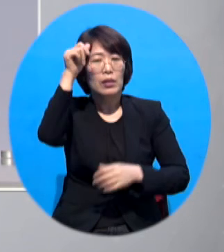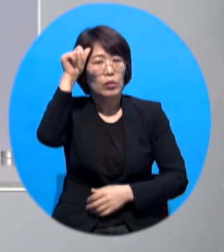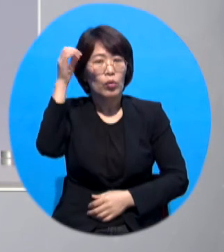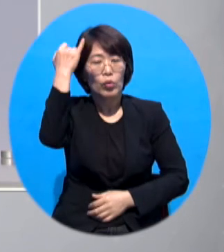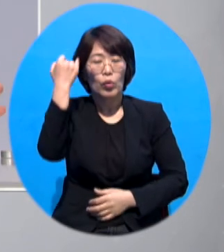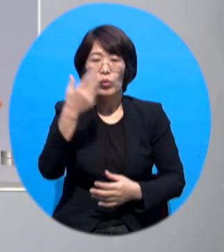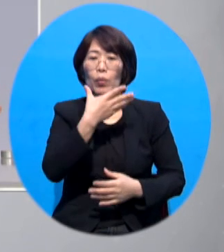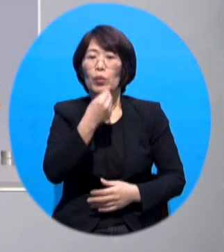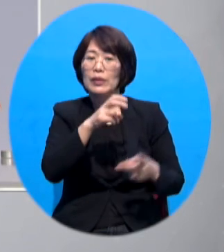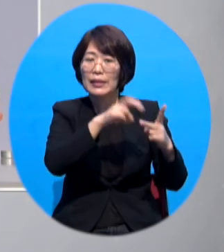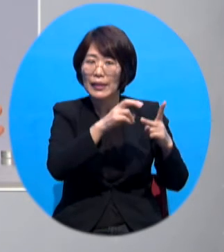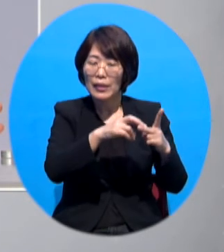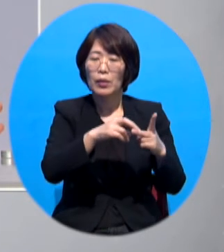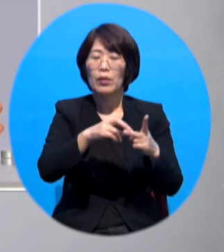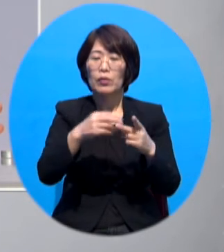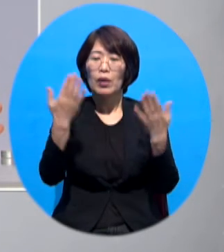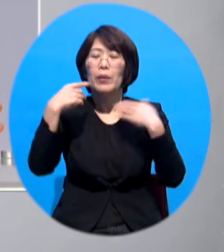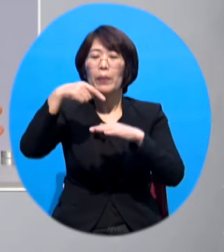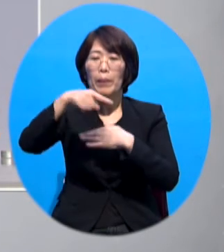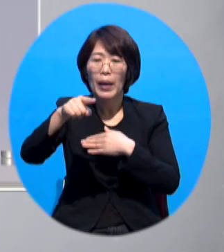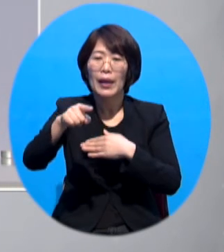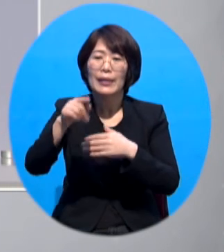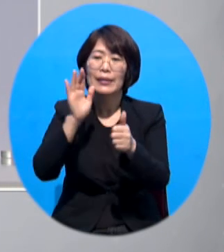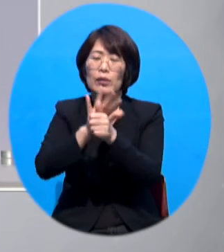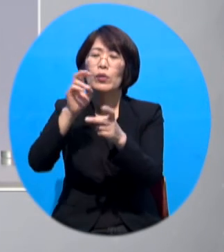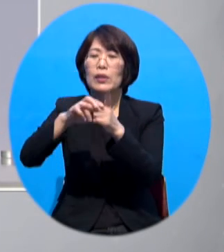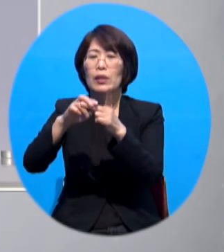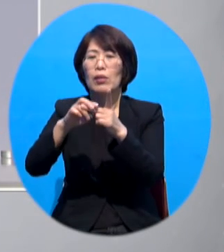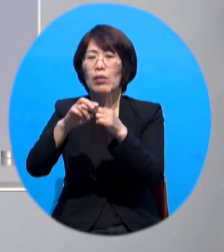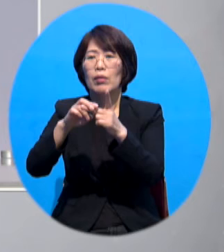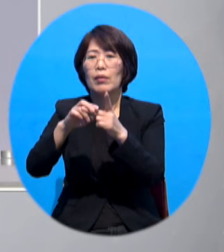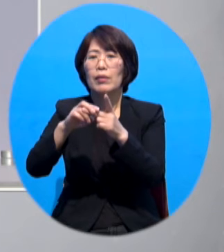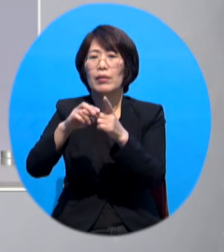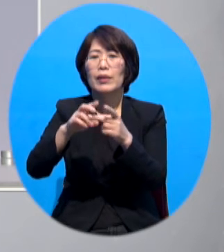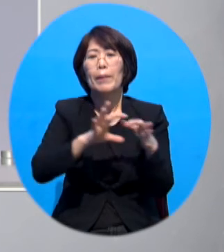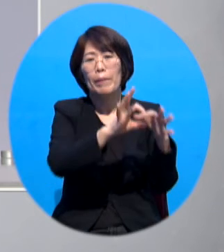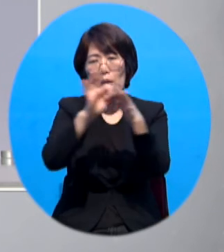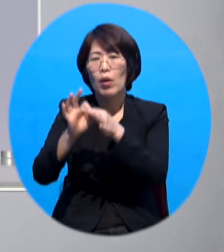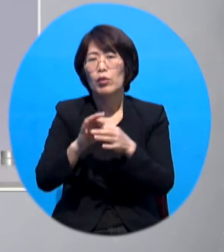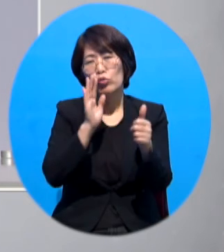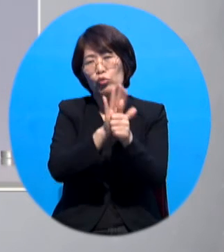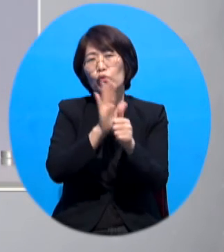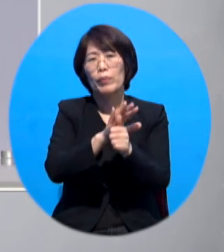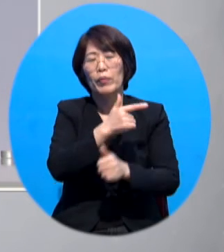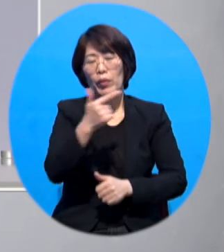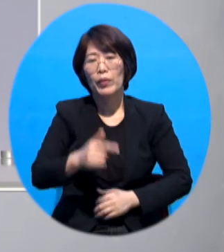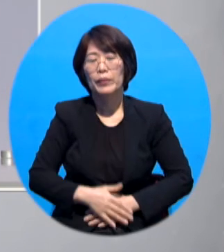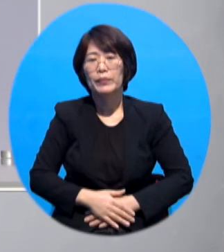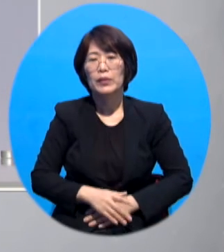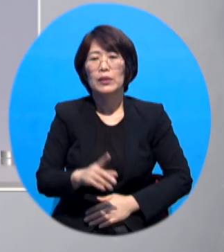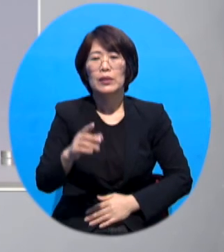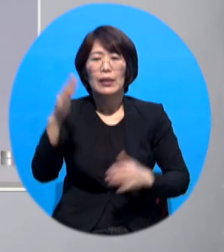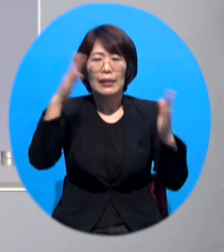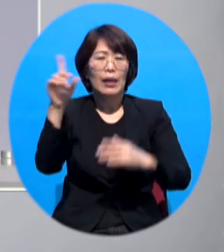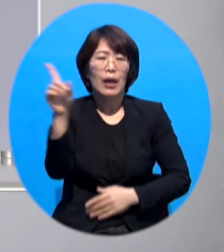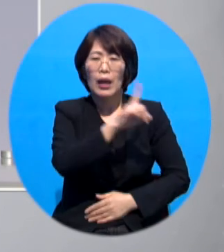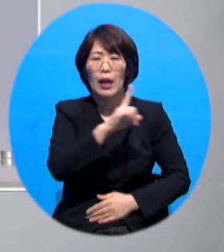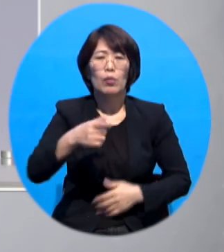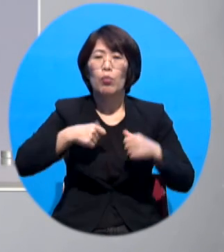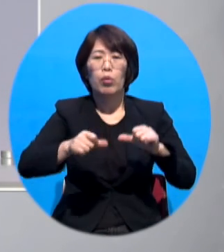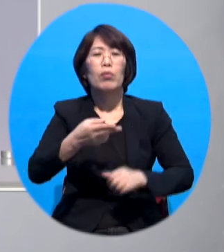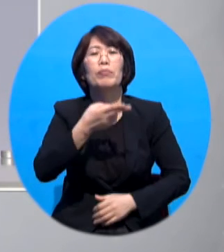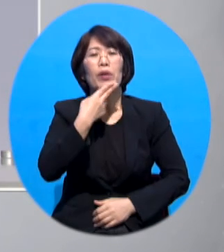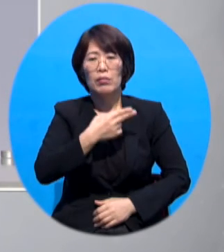학교 밖 청소년 지원센터 라든지 등등에 대한 지원을 대폭 강화하고 있어요 전 정말 하나에도 포기하지 않겠다고 하는